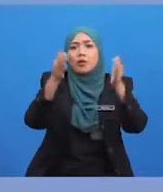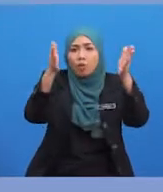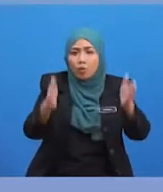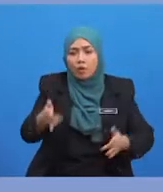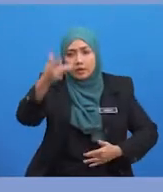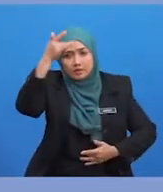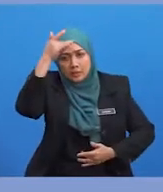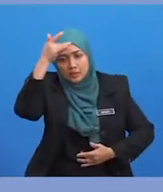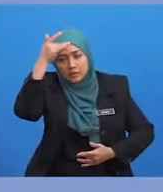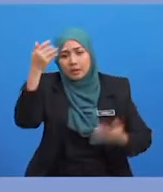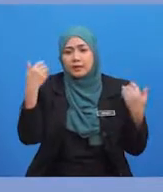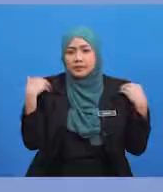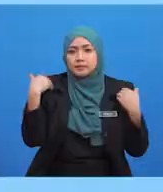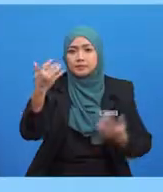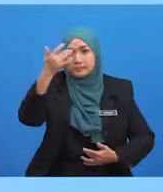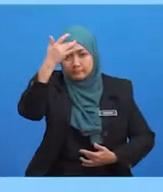penyakit berjangkit.